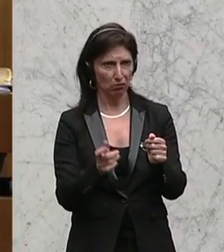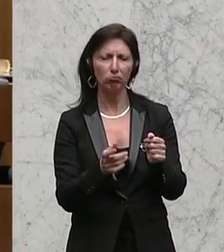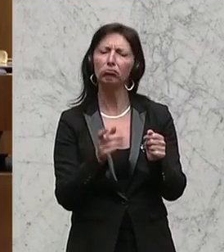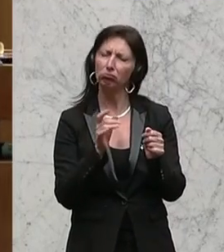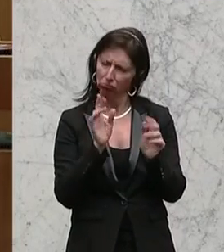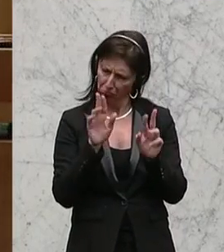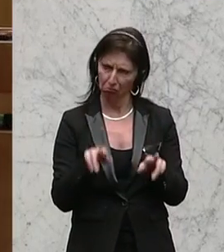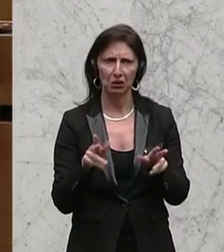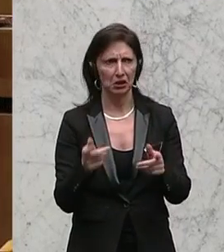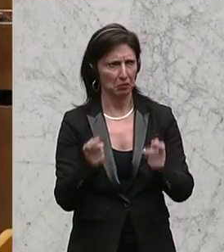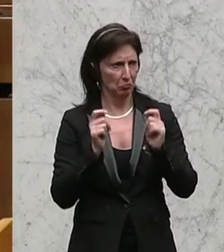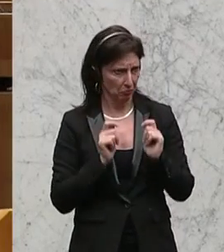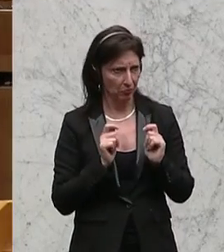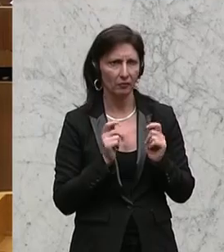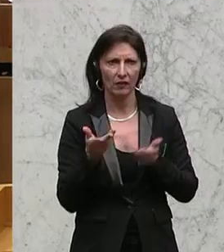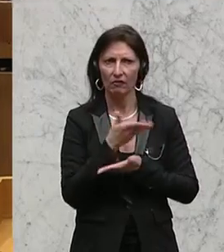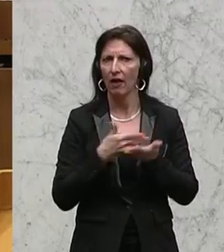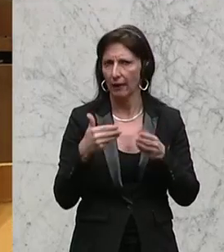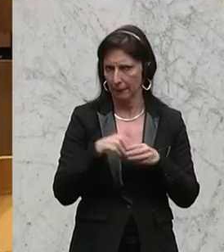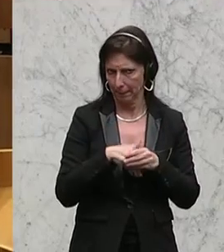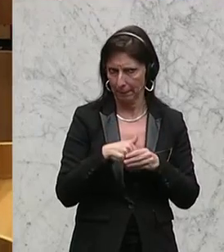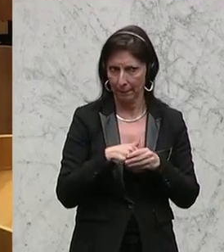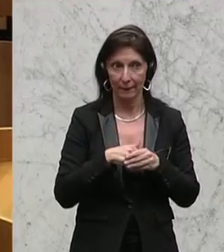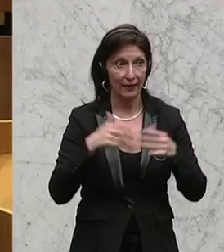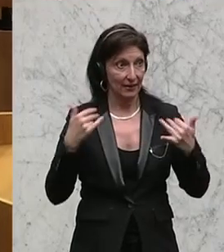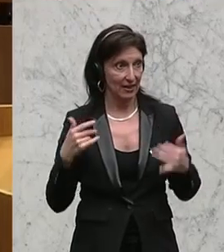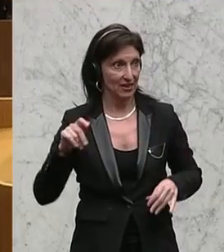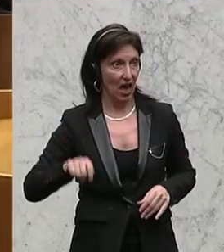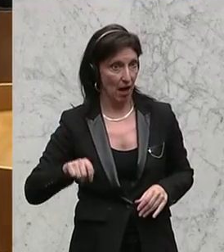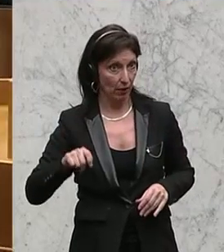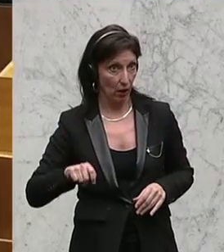einheitliche Mindestsicherungsregelung für Österreich, sodass man sich nicht das